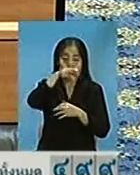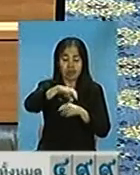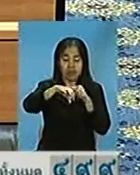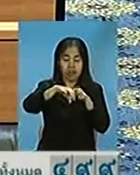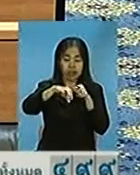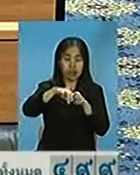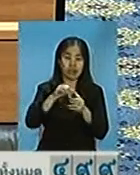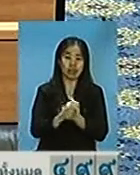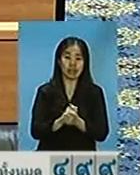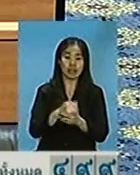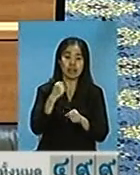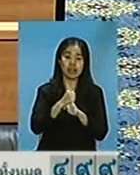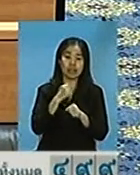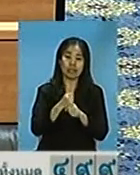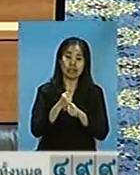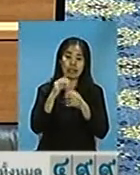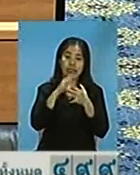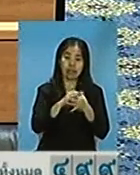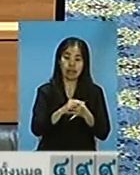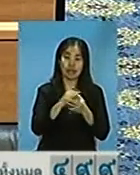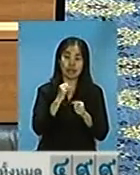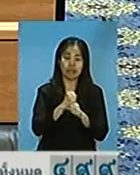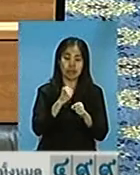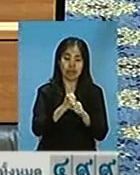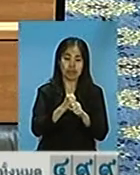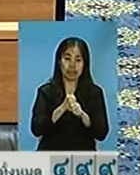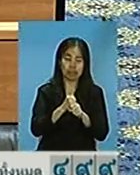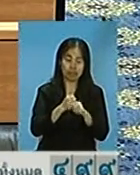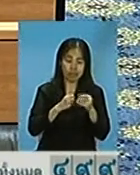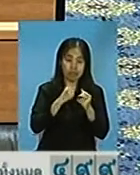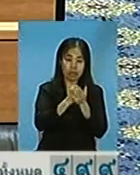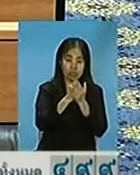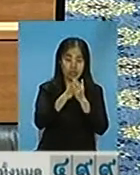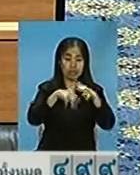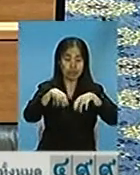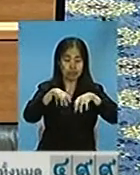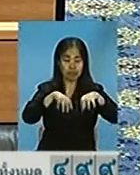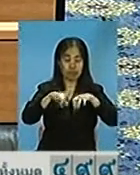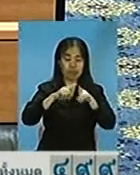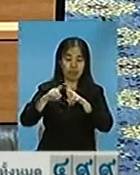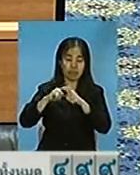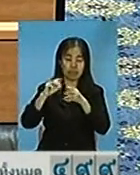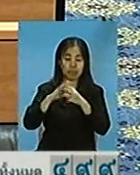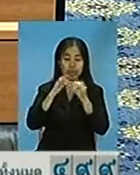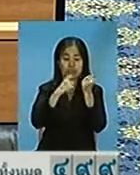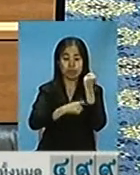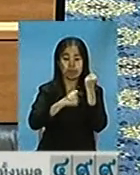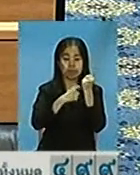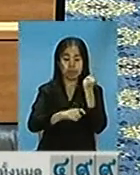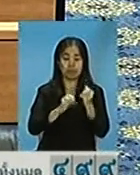าเป็นส่วนที่จะเข้าไปแทรกแซงเข้าไปดำเนินการในเรื่องยางพารา